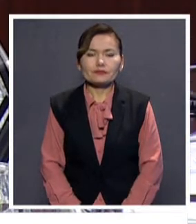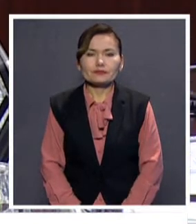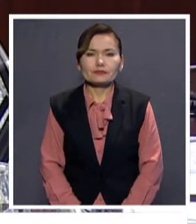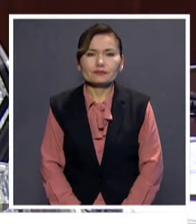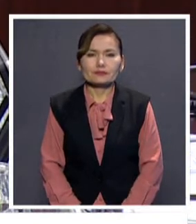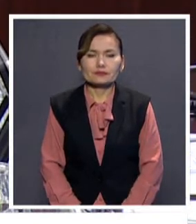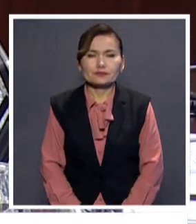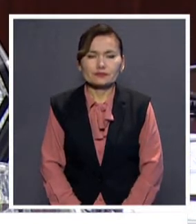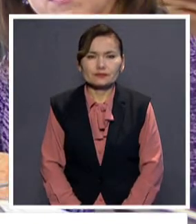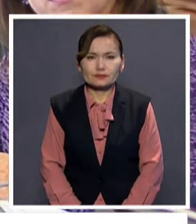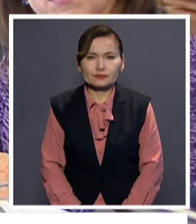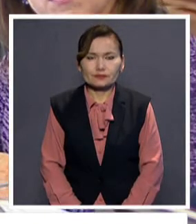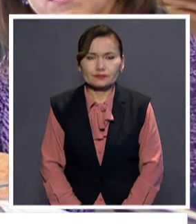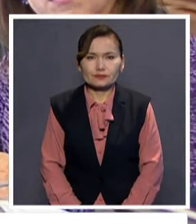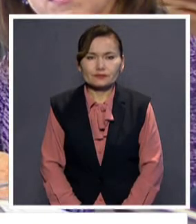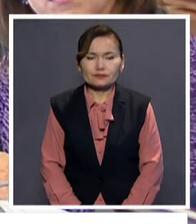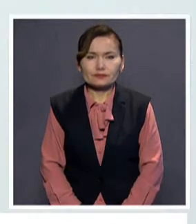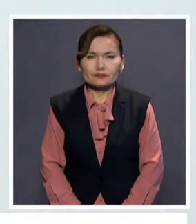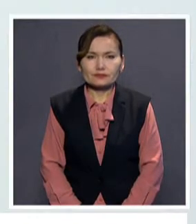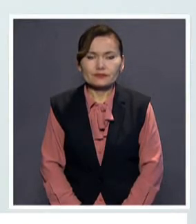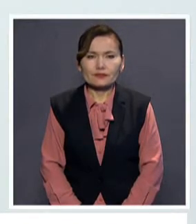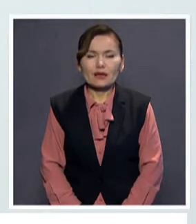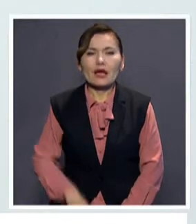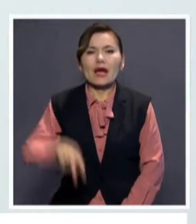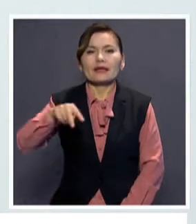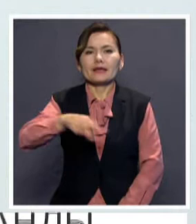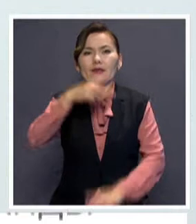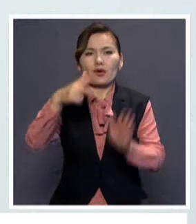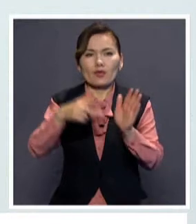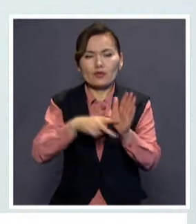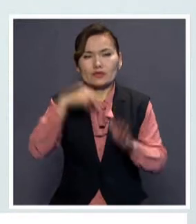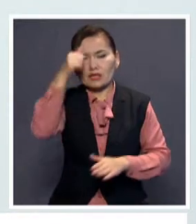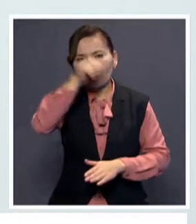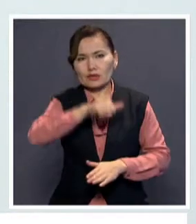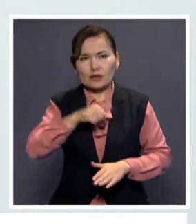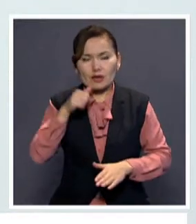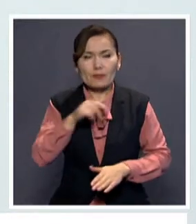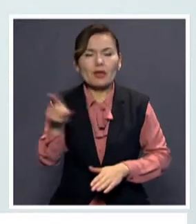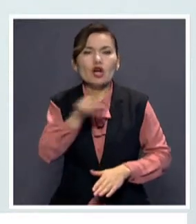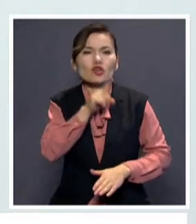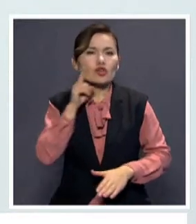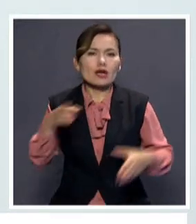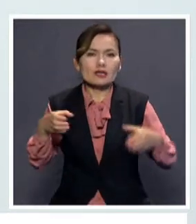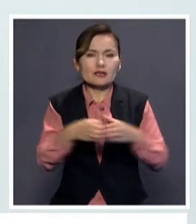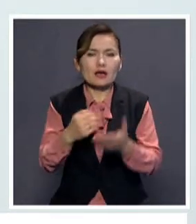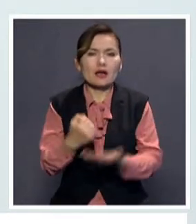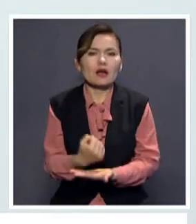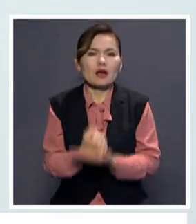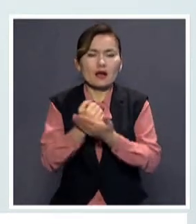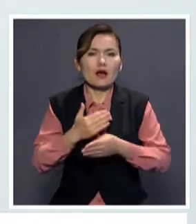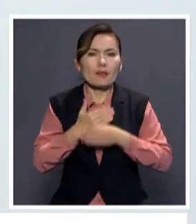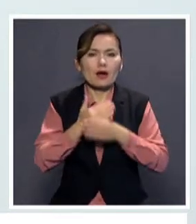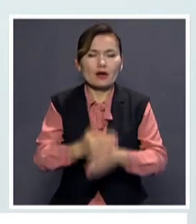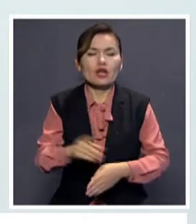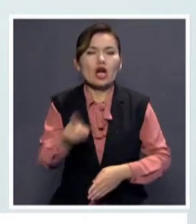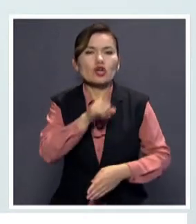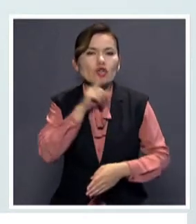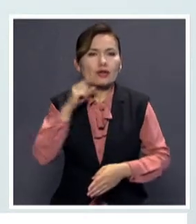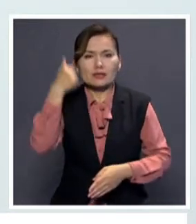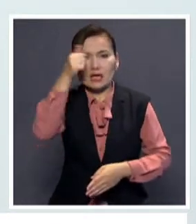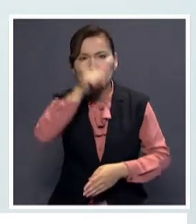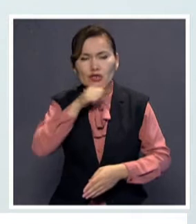арқылы барлық жерлерде ағымдағы жылы жастардың барлық санатын қолдау шараларын көздейтін жастар жылын іске